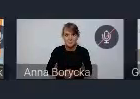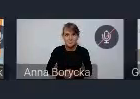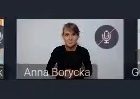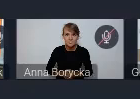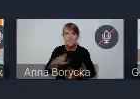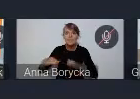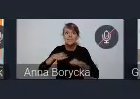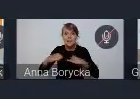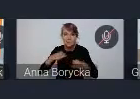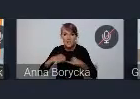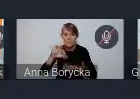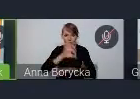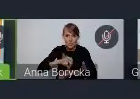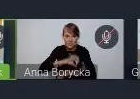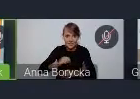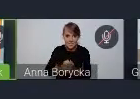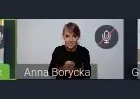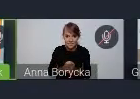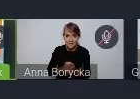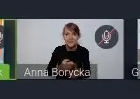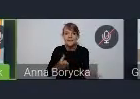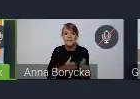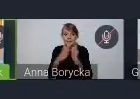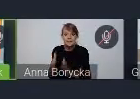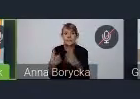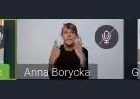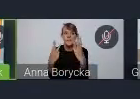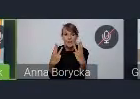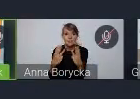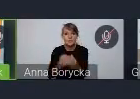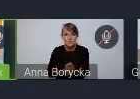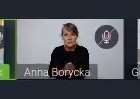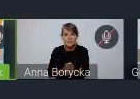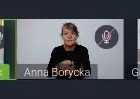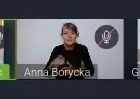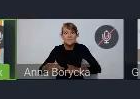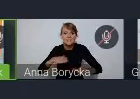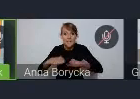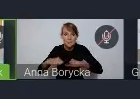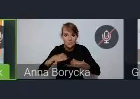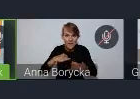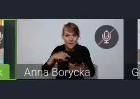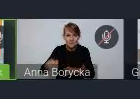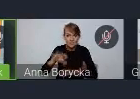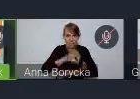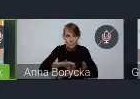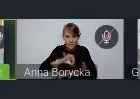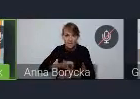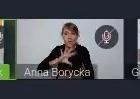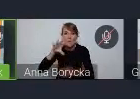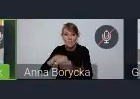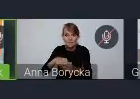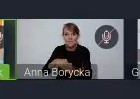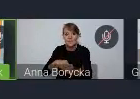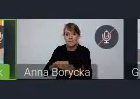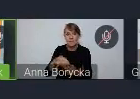Zarządzanie projektami. Kolejnym bardzo ważnym elementem jest to, aby w zarządzaniu każdego projektu uczestniczył